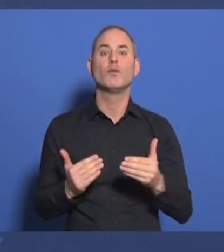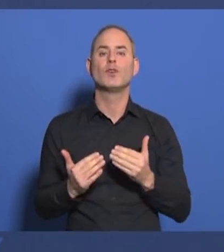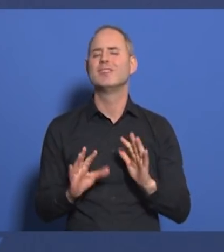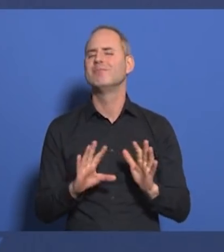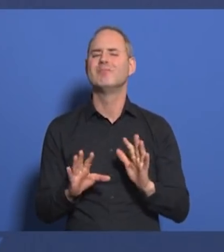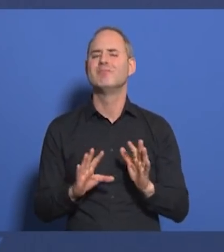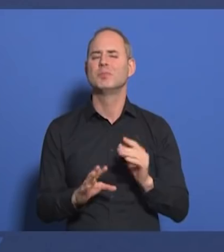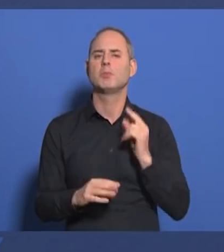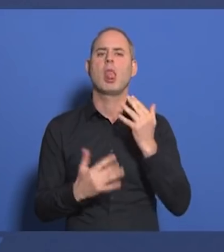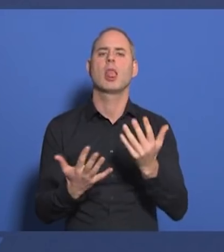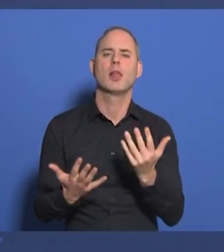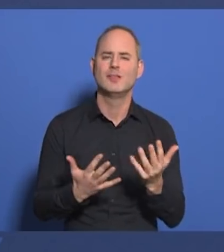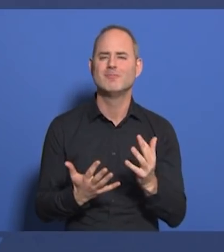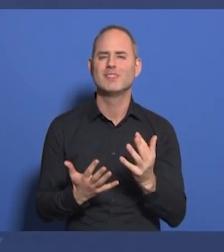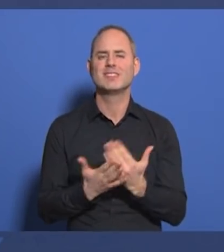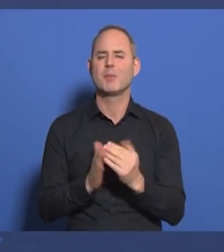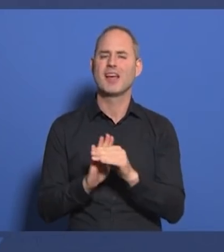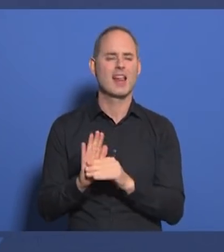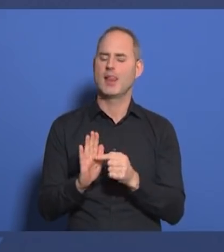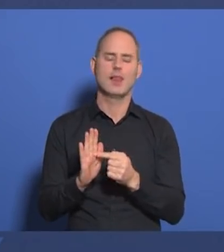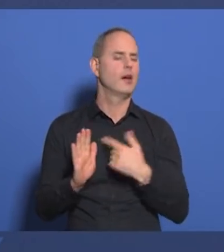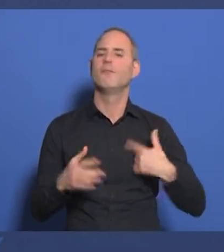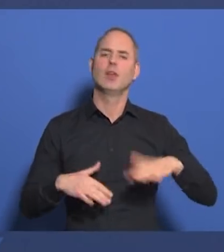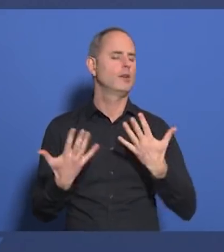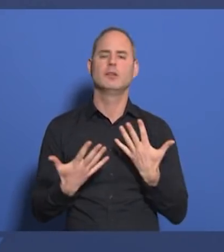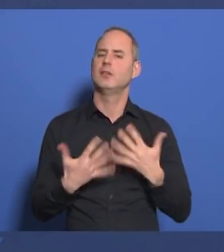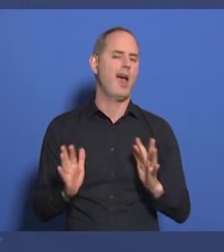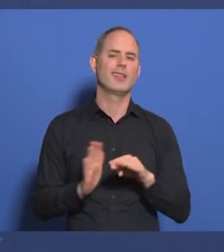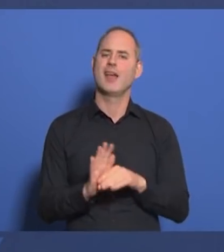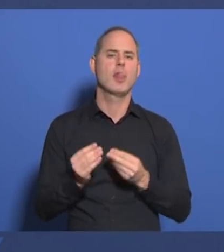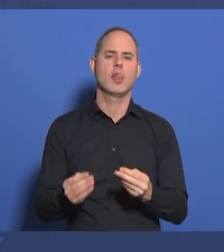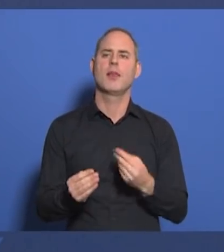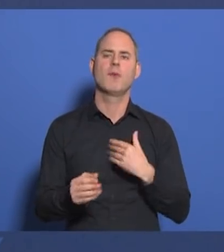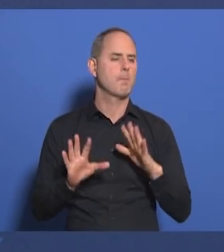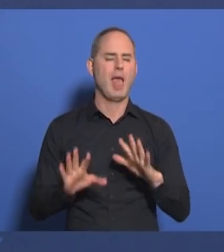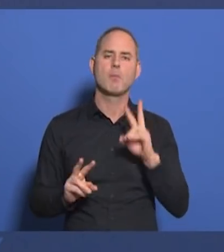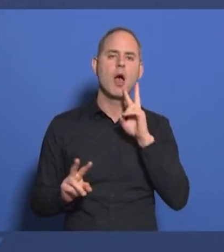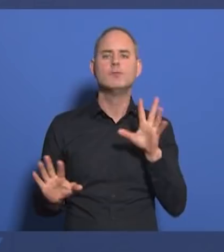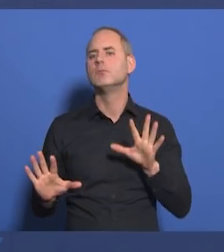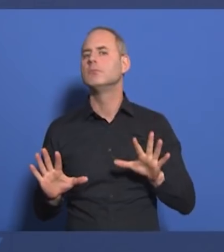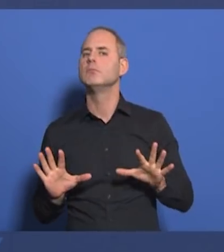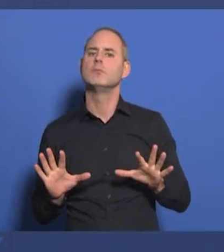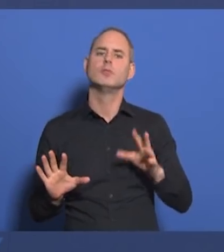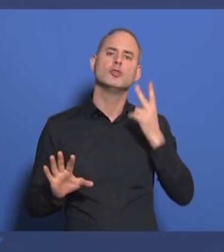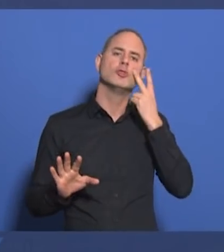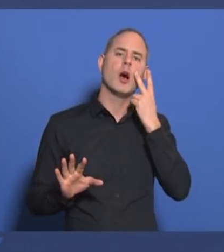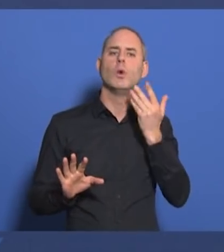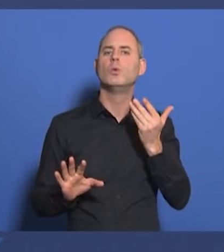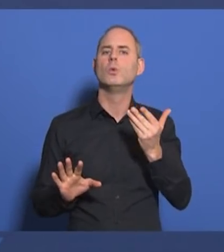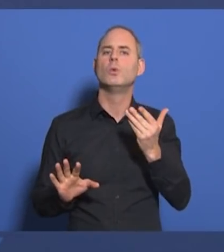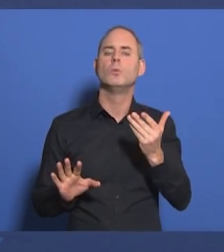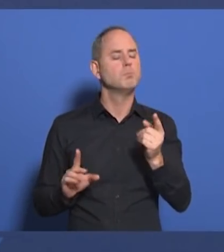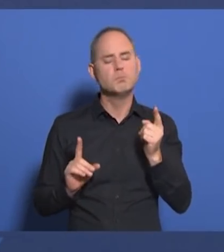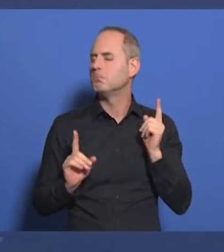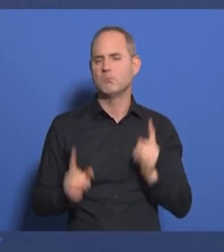ersten Schritte der Öffnungen nicht zu gefährden. Wir müssen achtsam bleiben, weil gerade besonders schutzbedürftige Personengruppen von